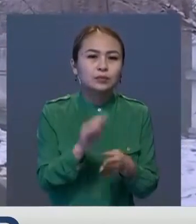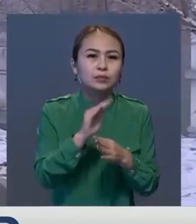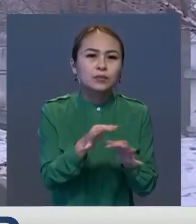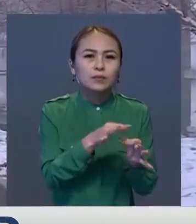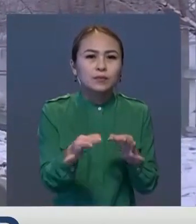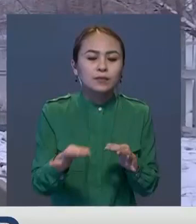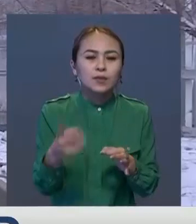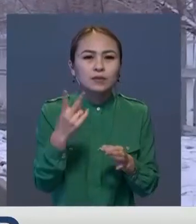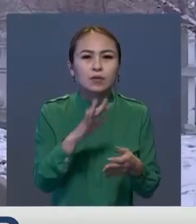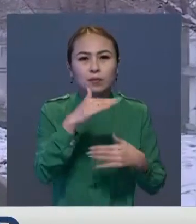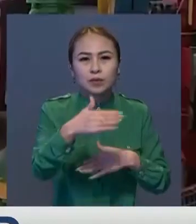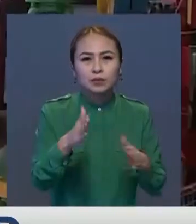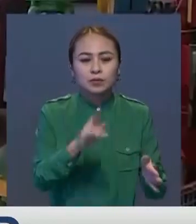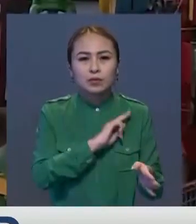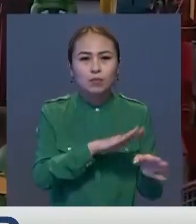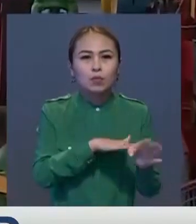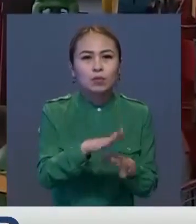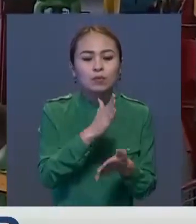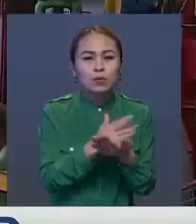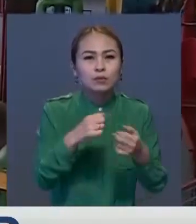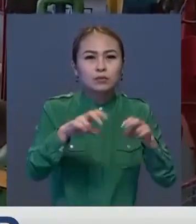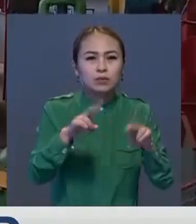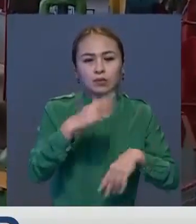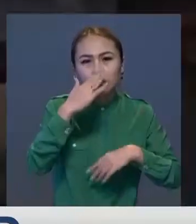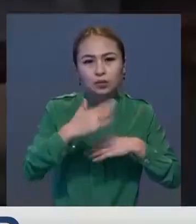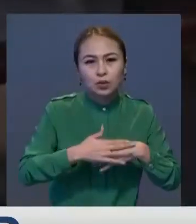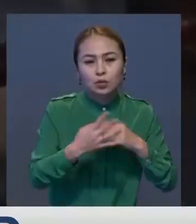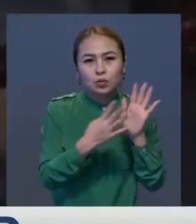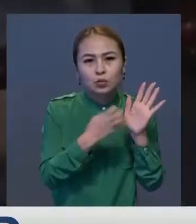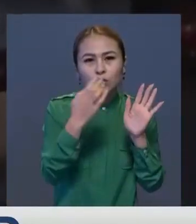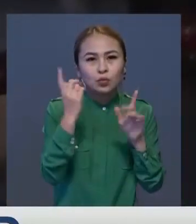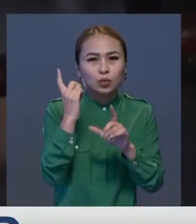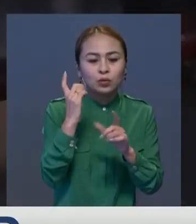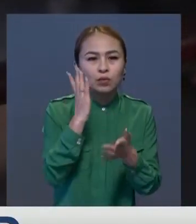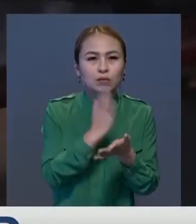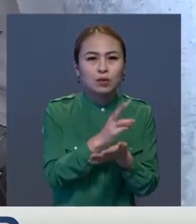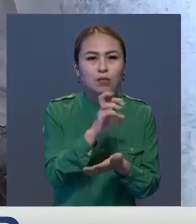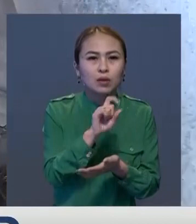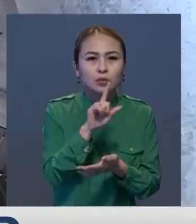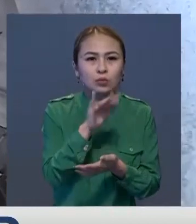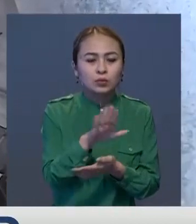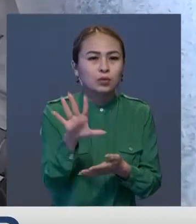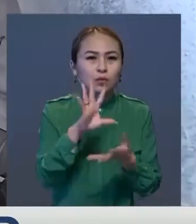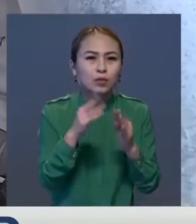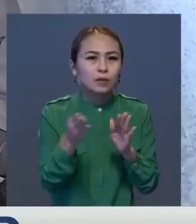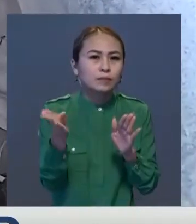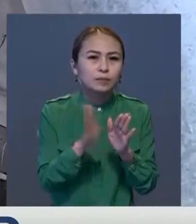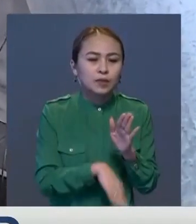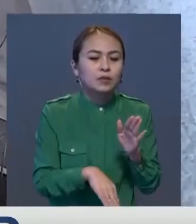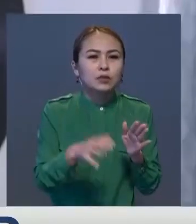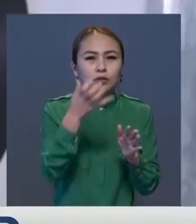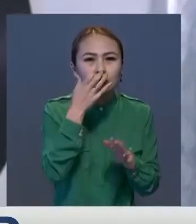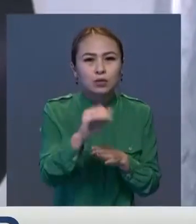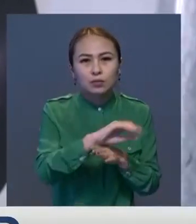2 қазандық толық қуатта жұмыс істеп тұр. Мамандар қорда қажетті 900 тоннадай мазут бар деп отыр. Бірақ үздіксіз жылумен қамтамасыз ету үшін